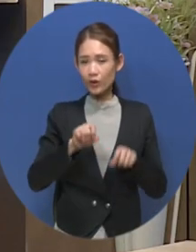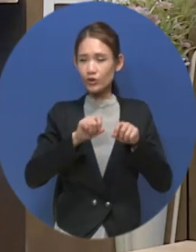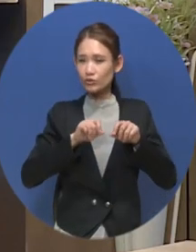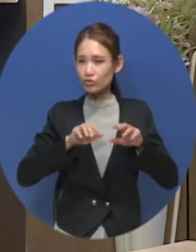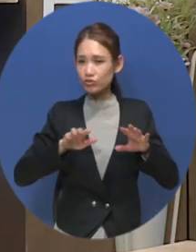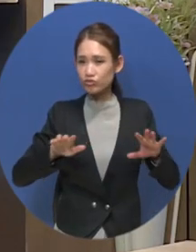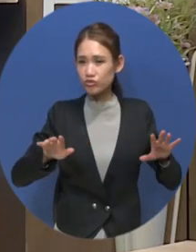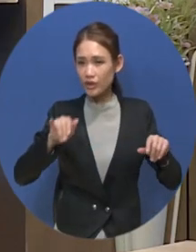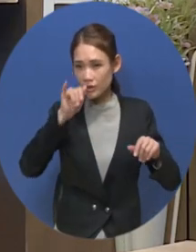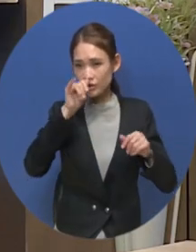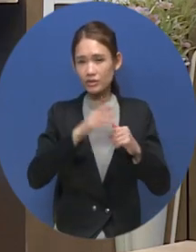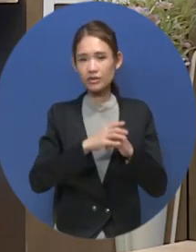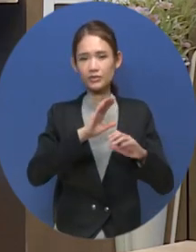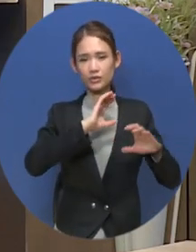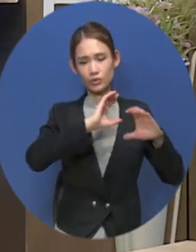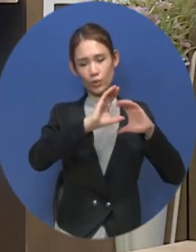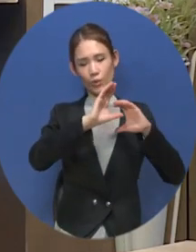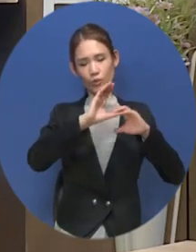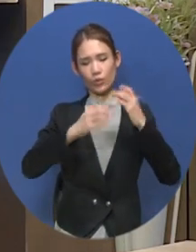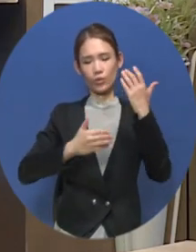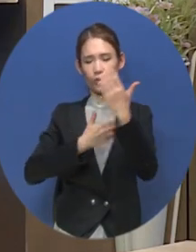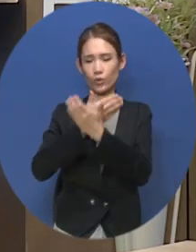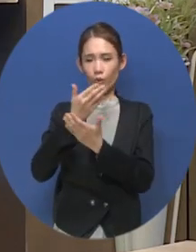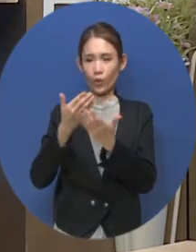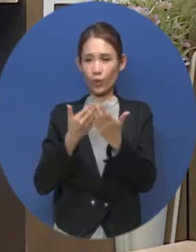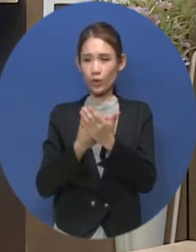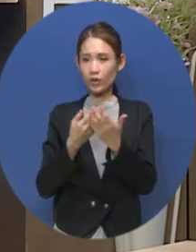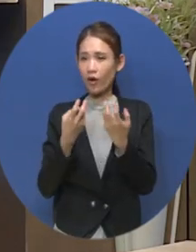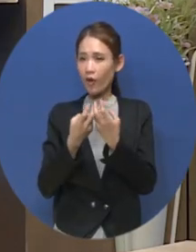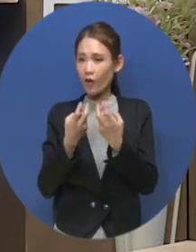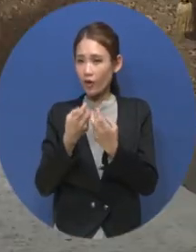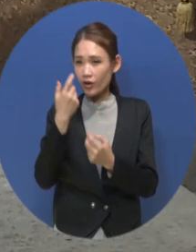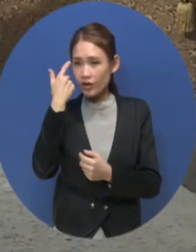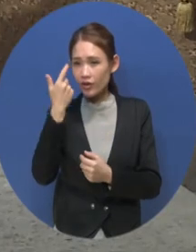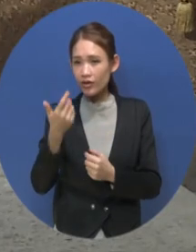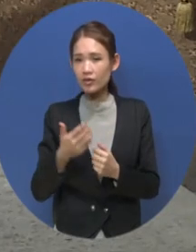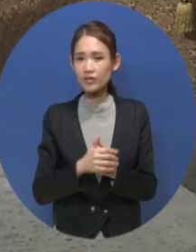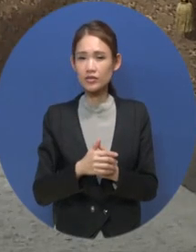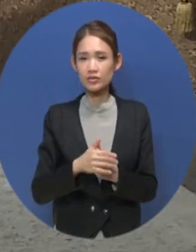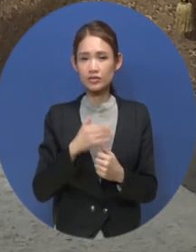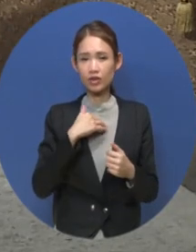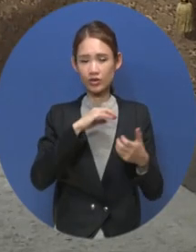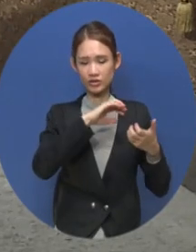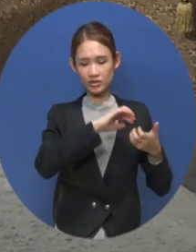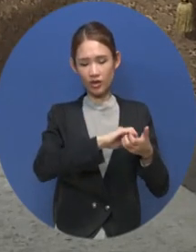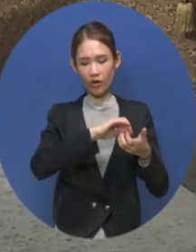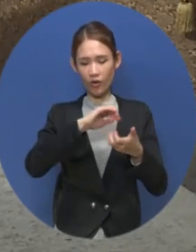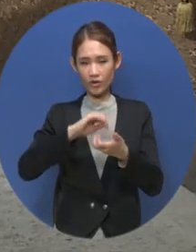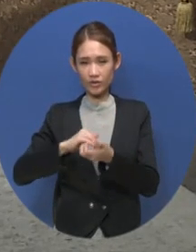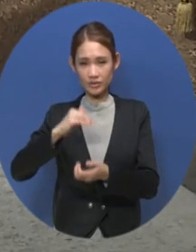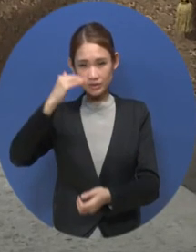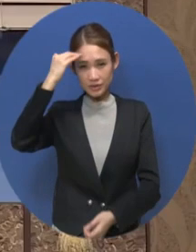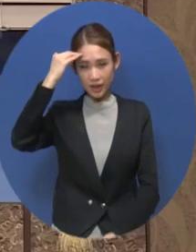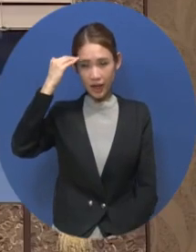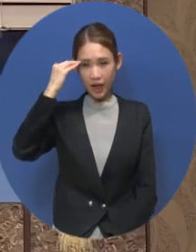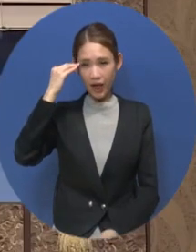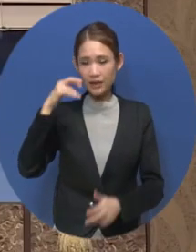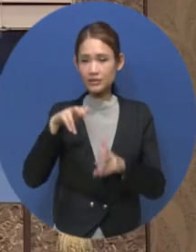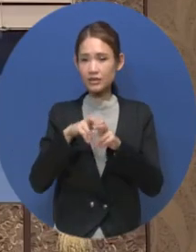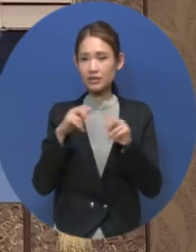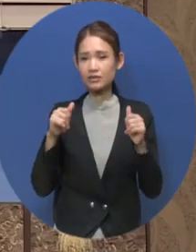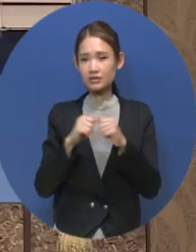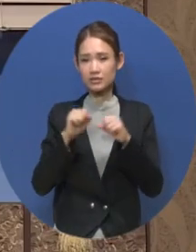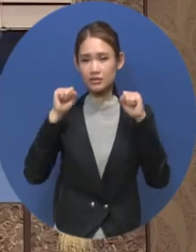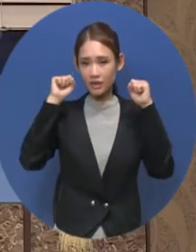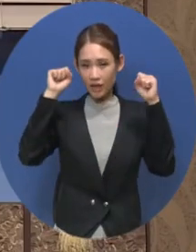예. 소통이라든지 예. 교류는 어떻게 하고 계신가요? 저희는 정기적으로 네. 각 그 저희 체육회사